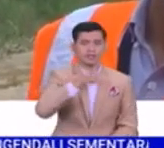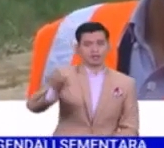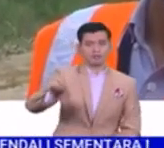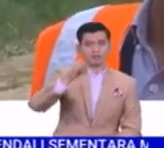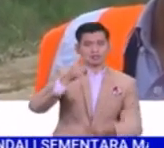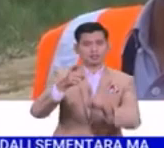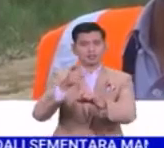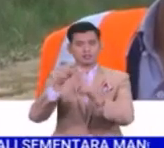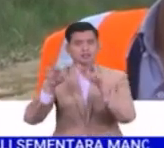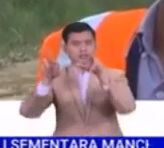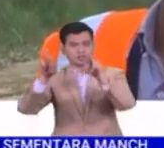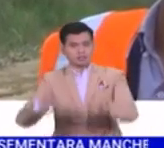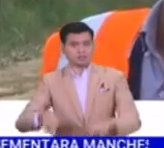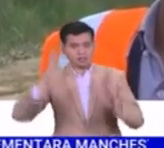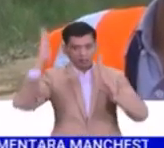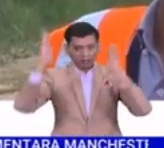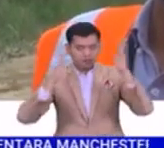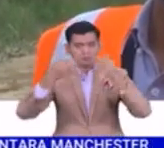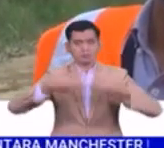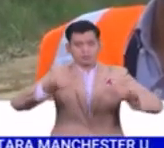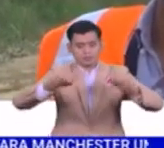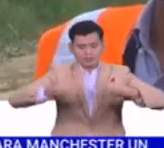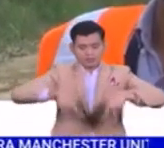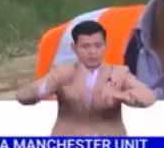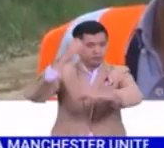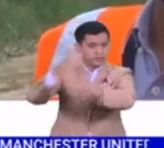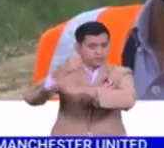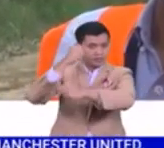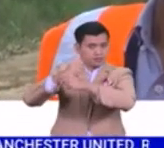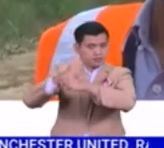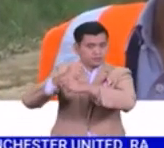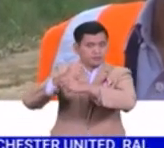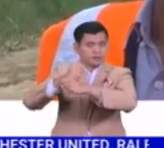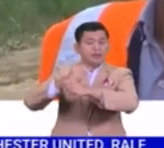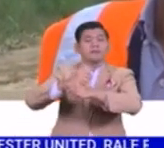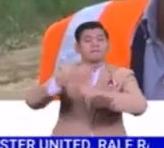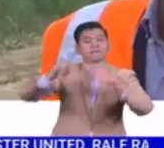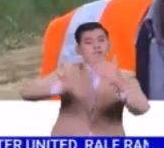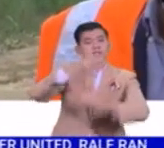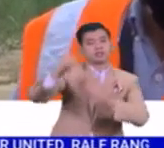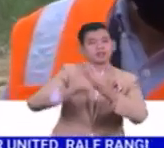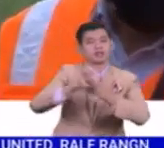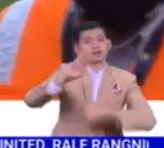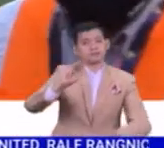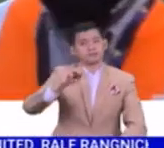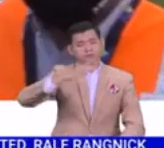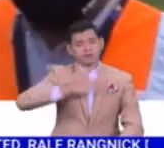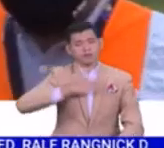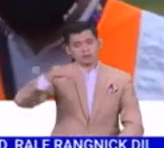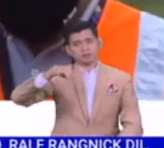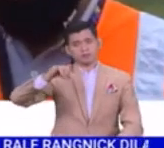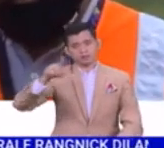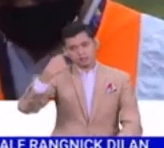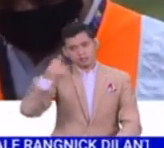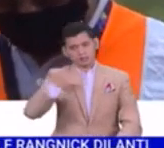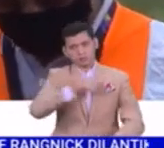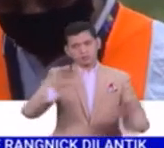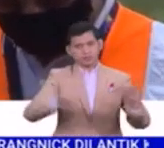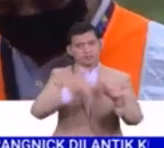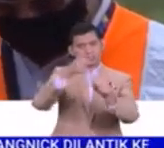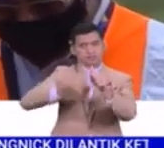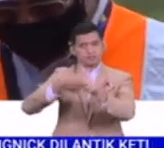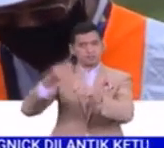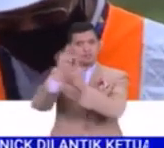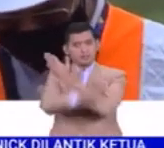penduduk tempatan juga, preferablelah. Malah program PLKI ke MyStack ini kita buat untuk setiap negeri dan